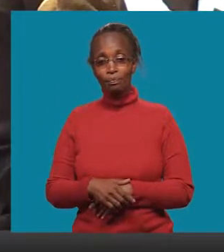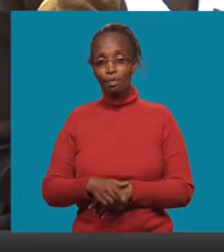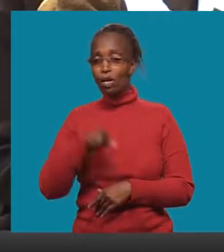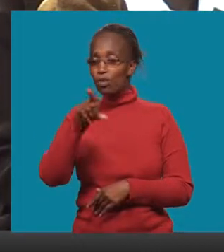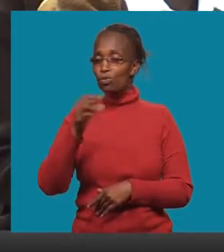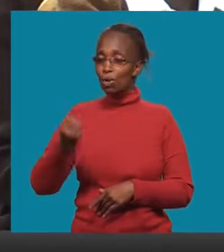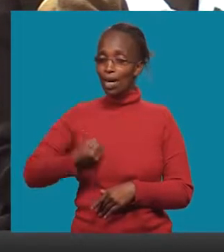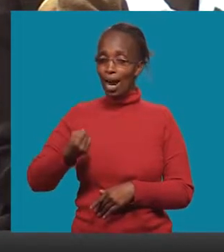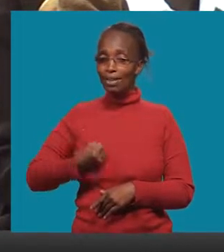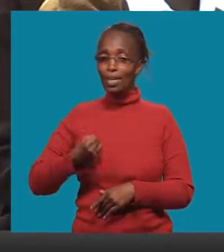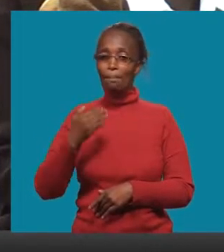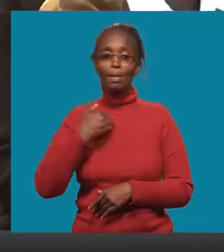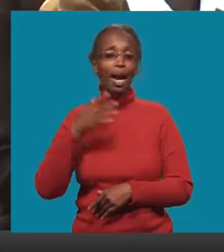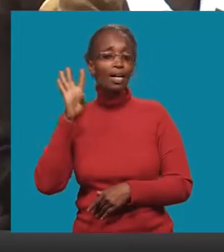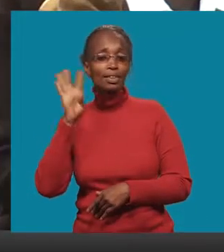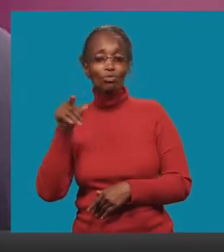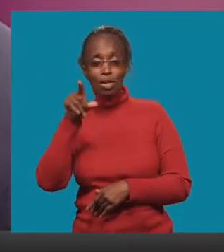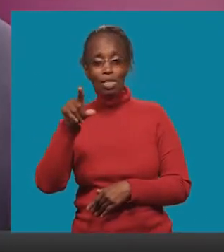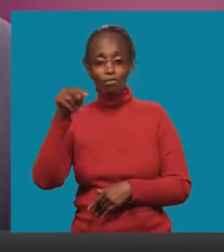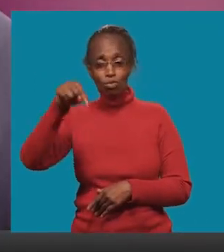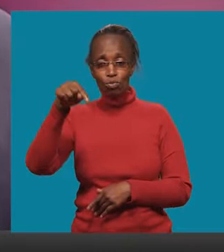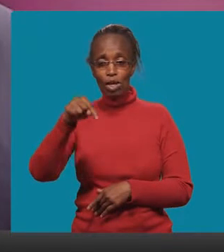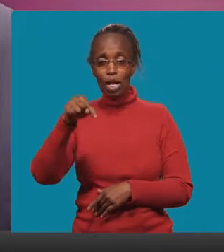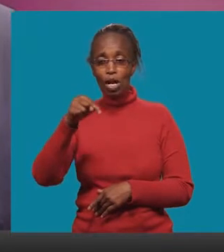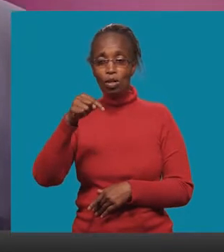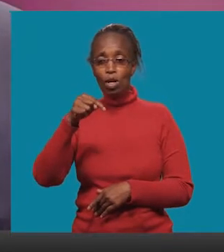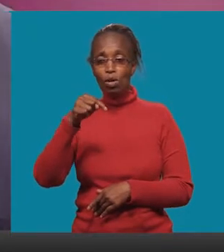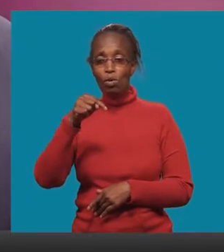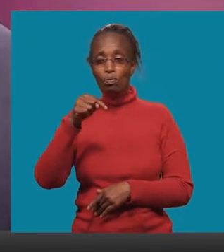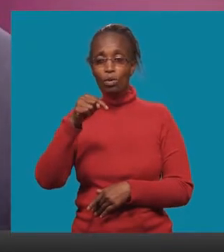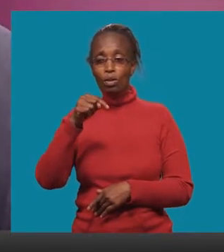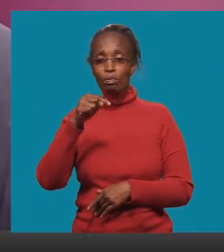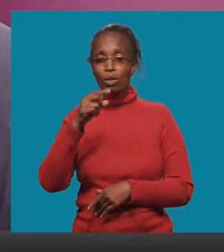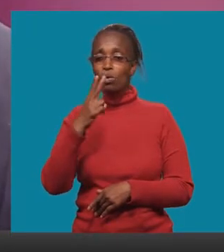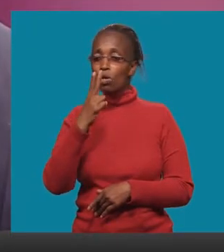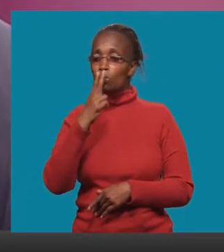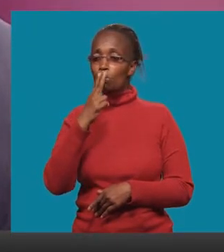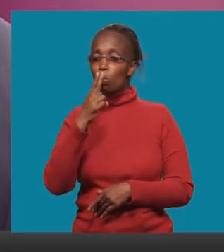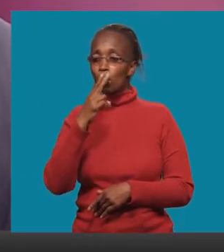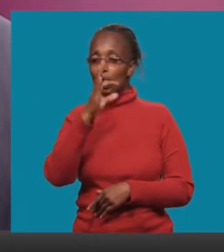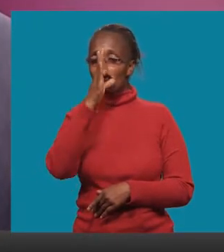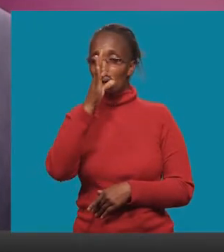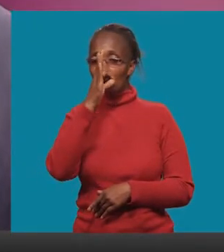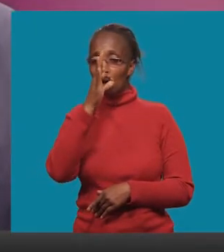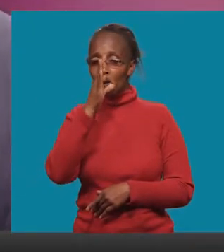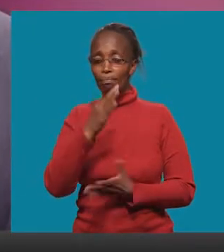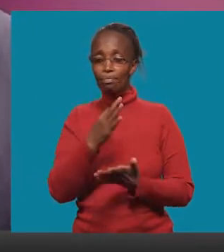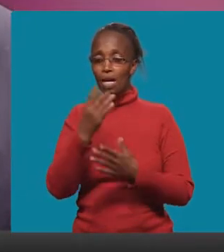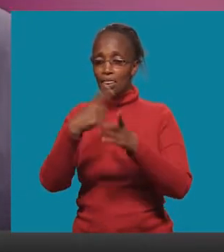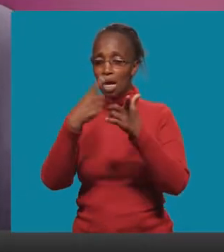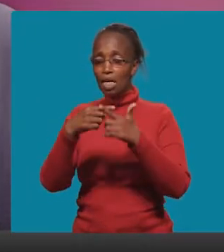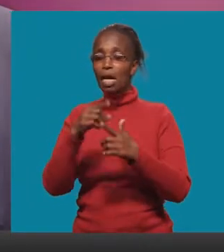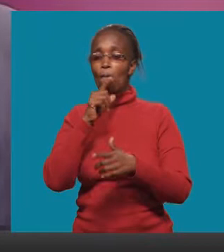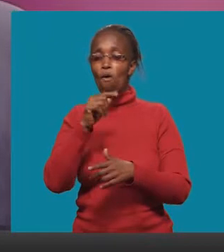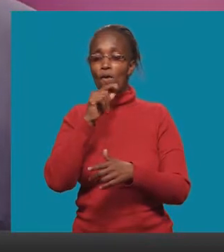statistics that nini nao siku hizi mmeanza kufuta bangi. Na vijana ni